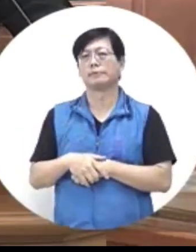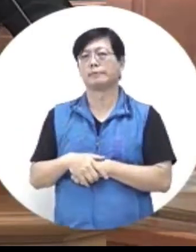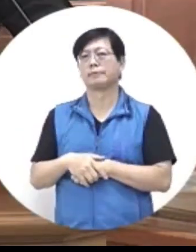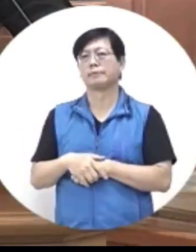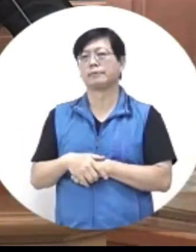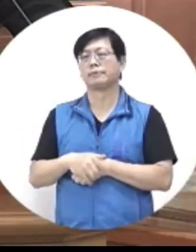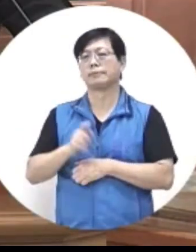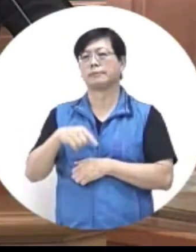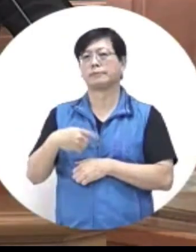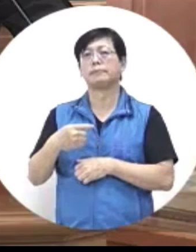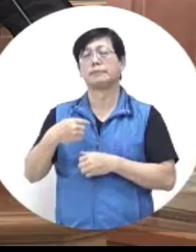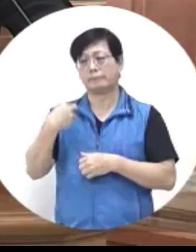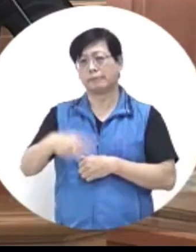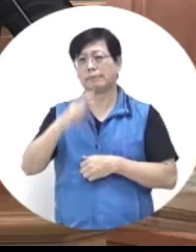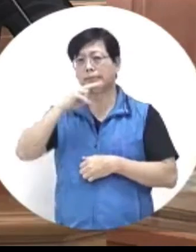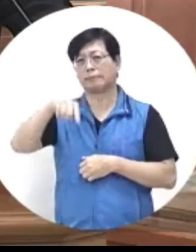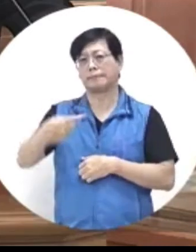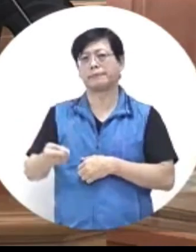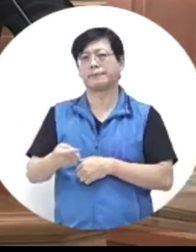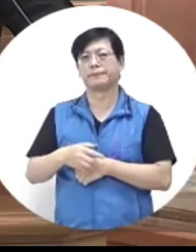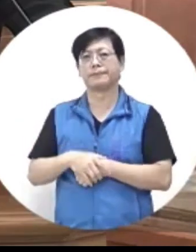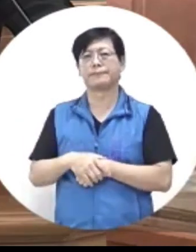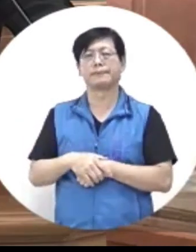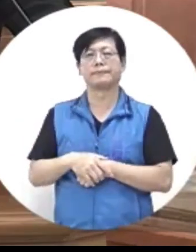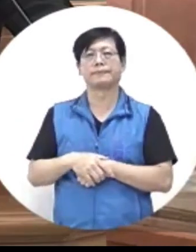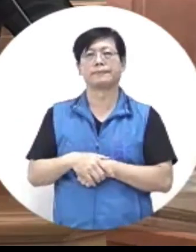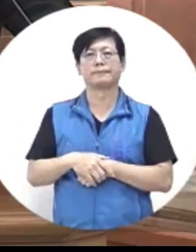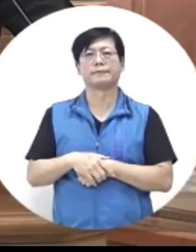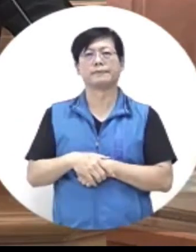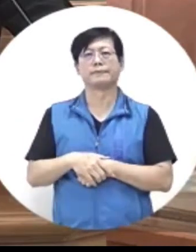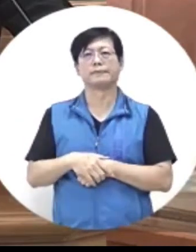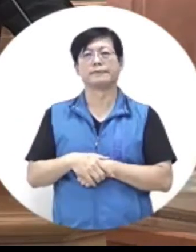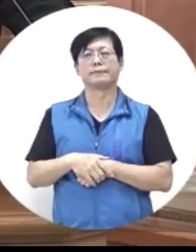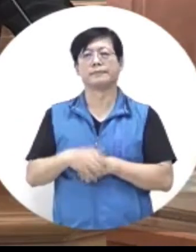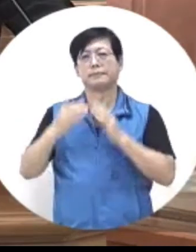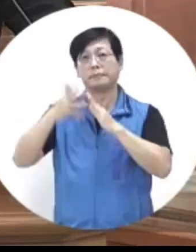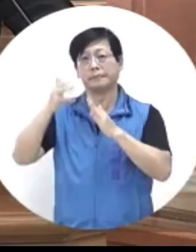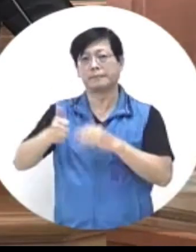次下入我们的地方议题，好不好？那市长。